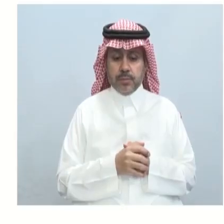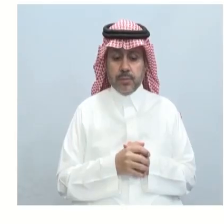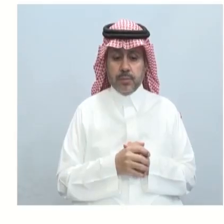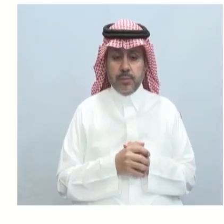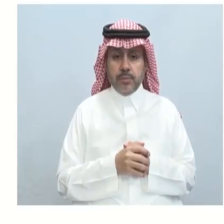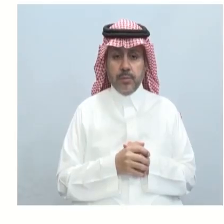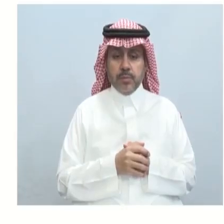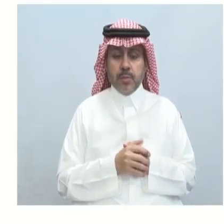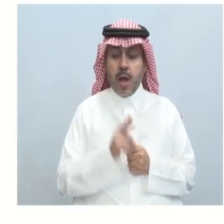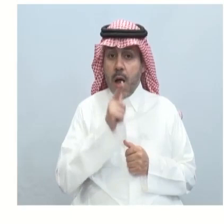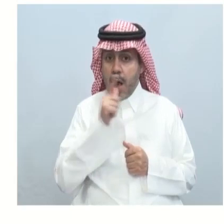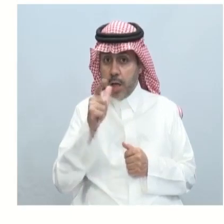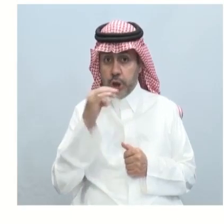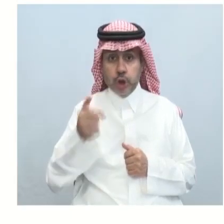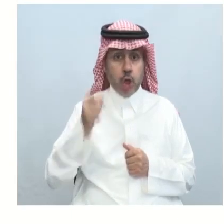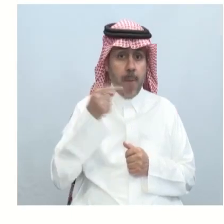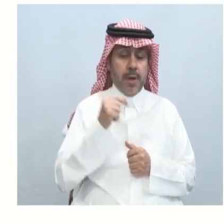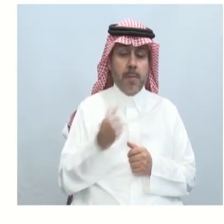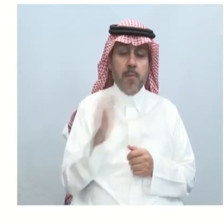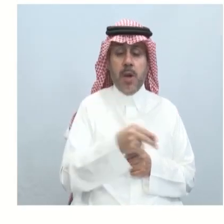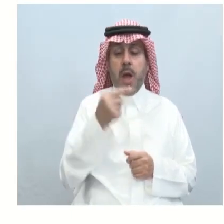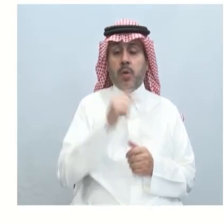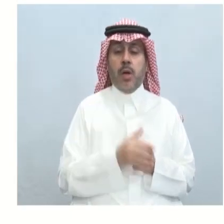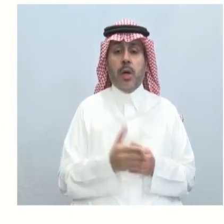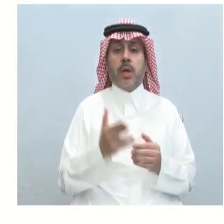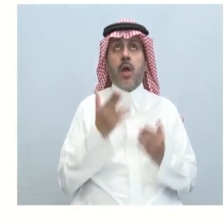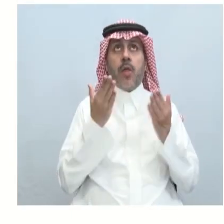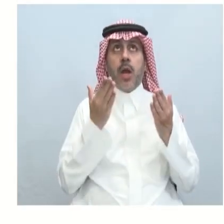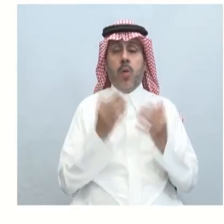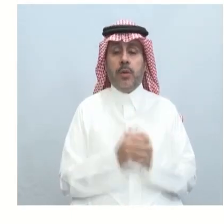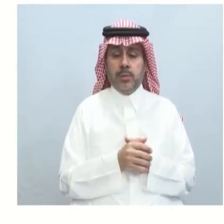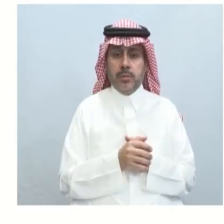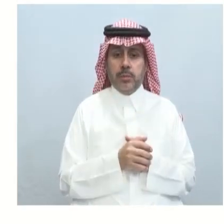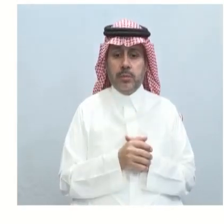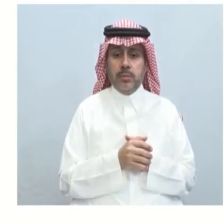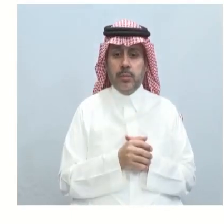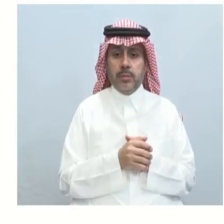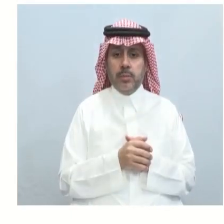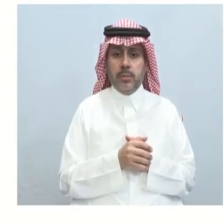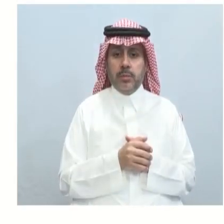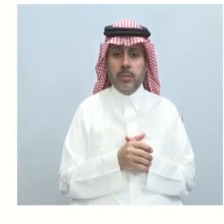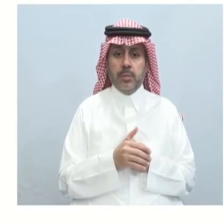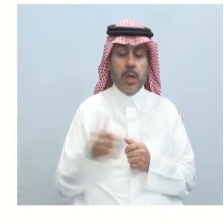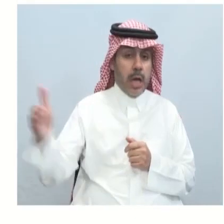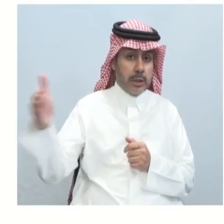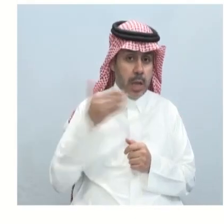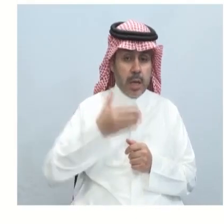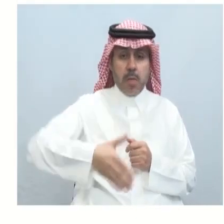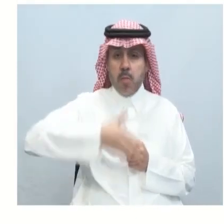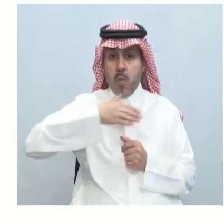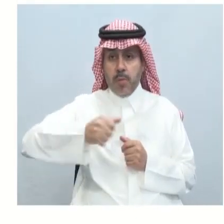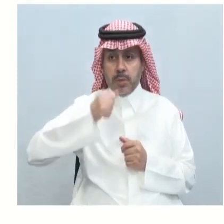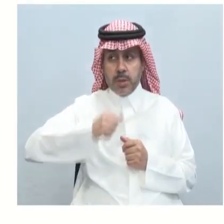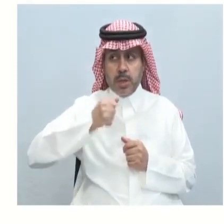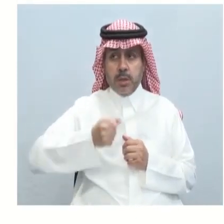قال جابر بن عبد الله رضي الله عنهما اتانا رسول الله